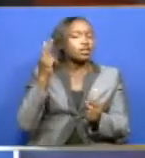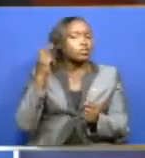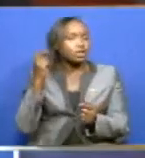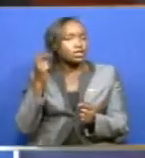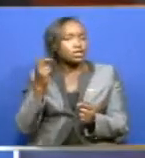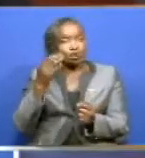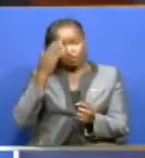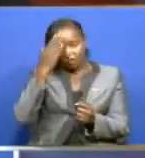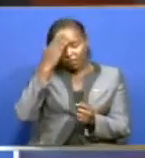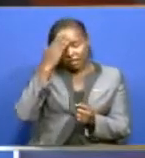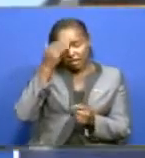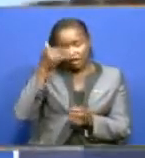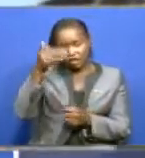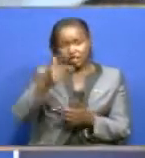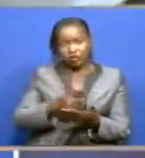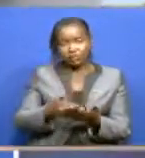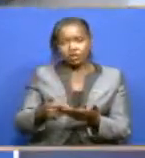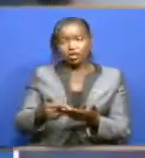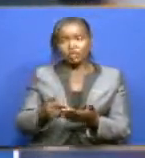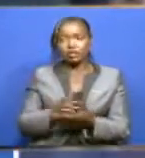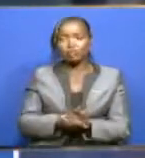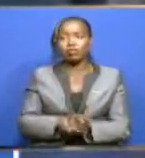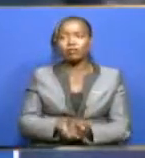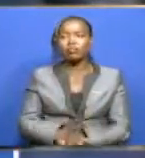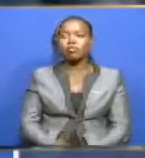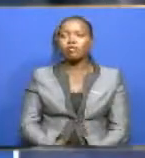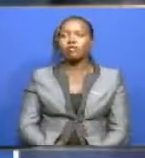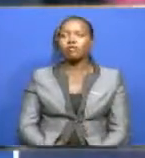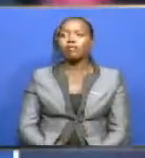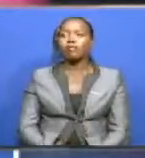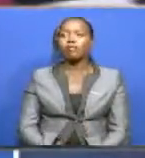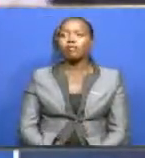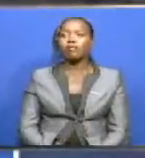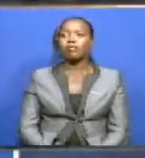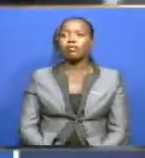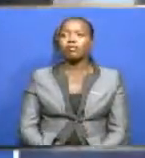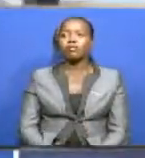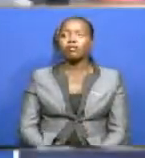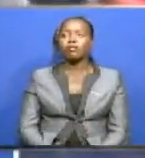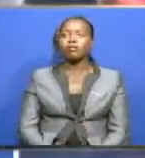ijayo. Nikiripotia Darubini, jina langu ni Sarafina Robbie.